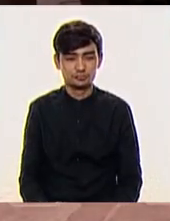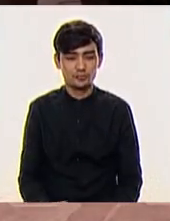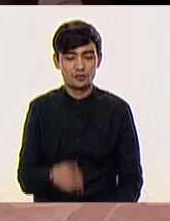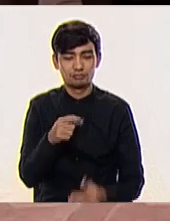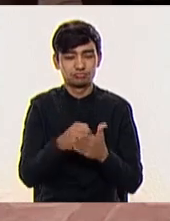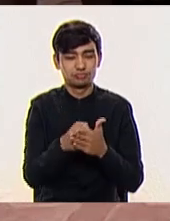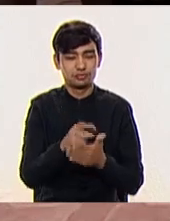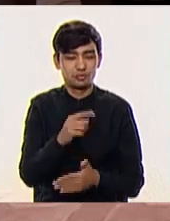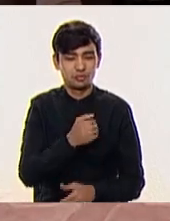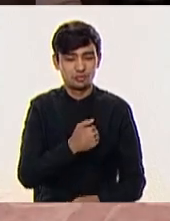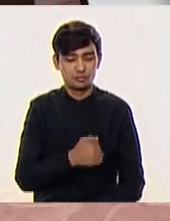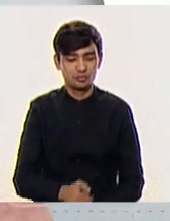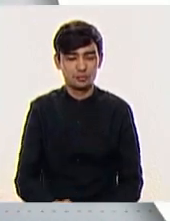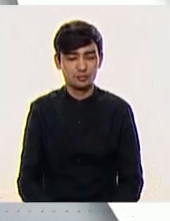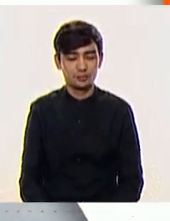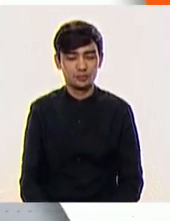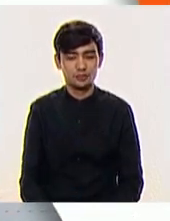Чего они добиваются?